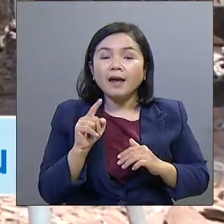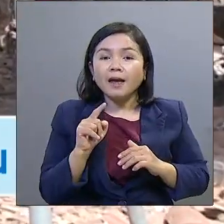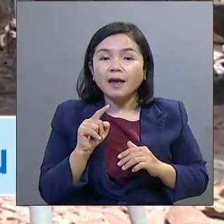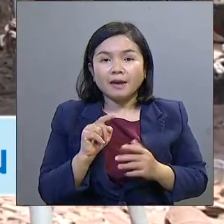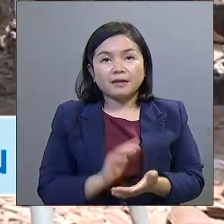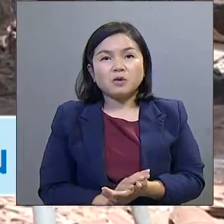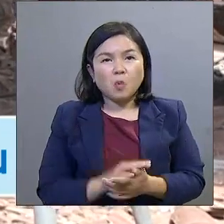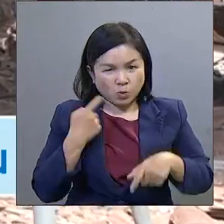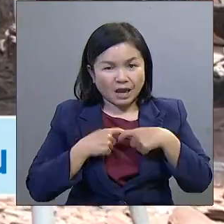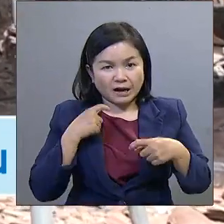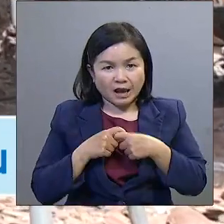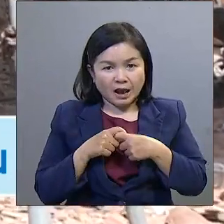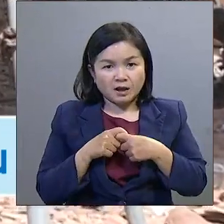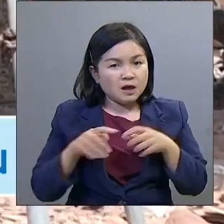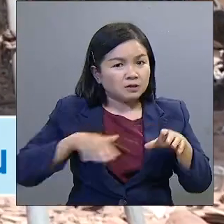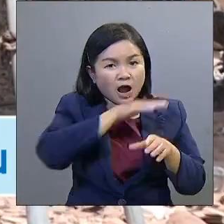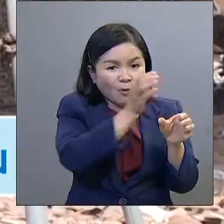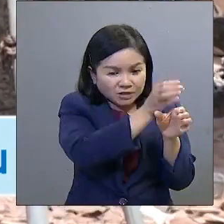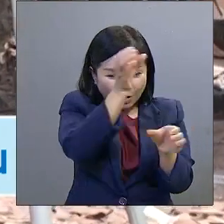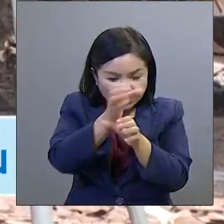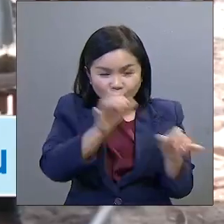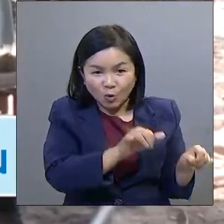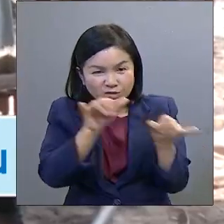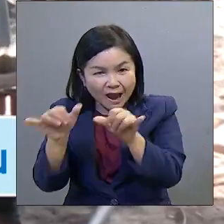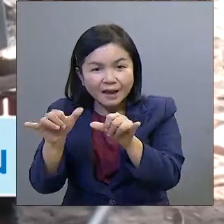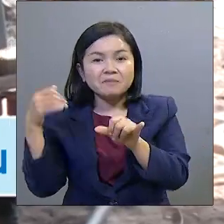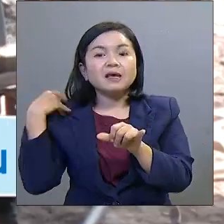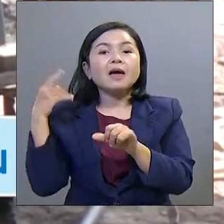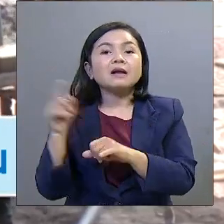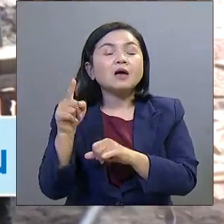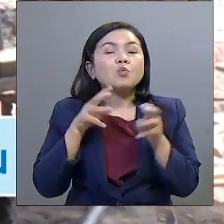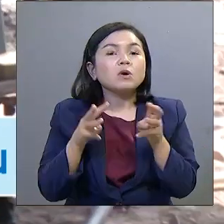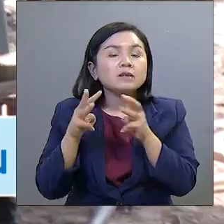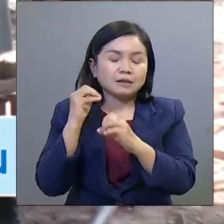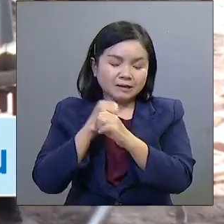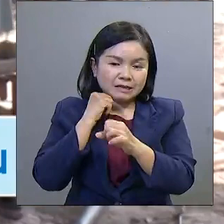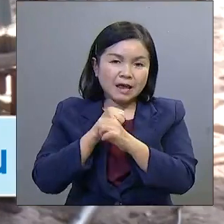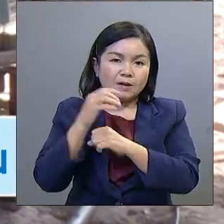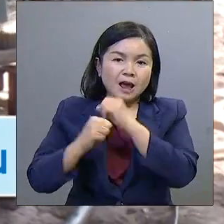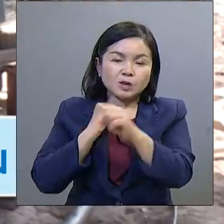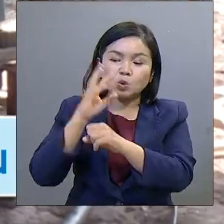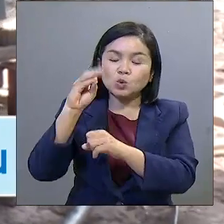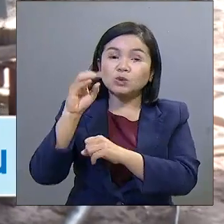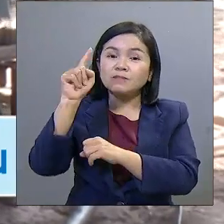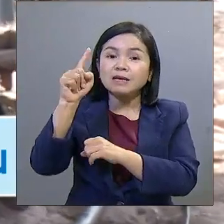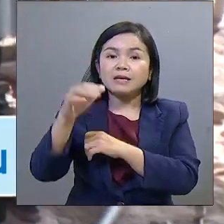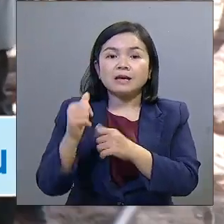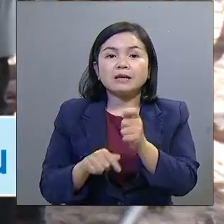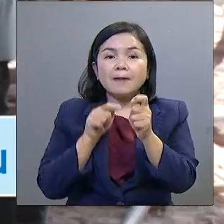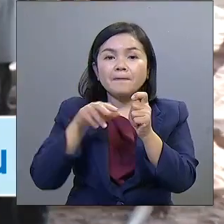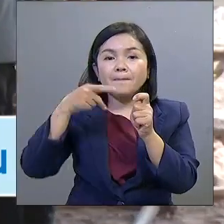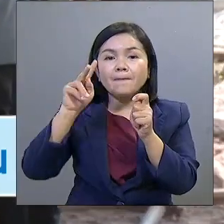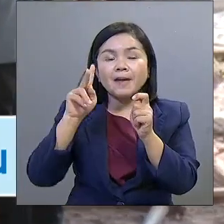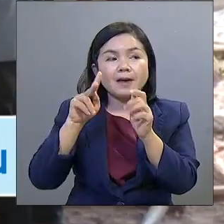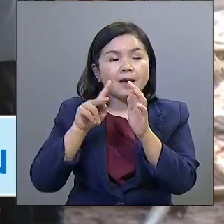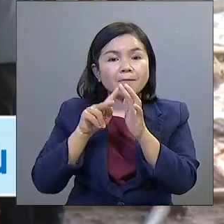แต่ดูเป็นงานยักษ์งานใหญ่อยู่นะเนี่ย ใช่คือเขามีวิธีมีเทคนิคค่ะคุณผู้ชมคุณแก้วเจริญอายุ61ปีนะคะเป็นชาวอำเภอประทายอยู่จังหวัด